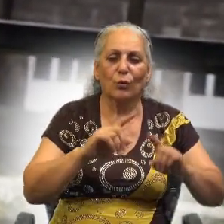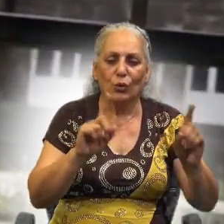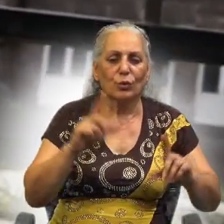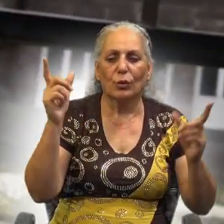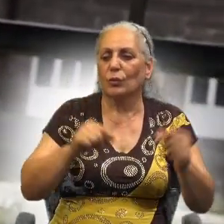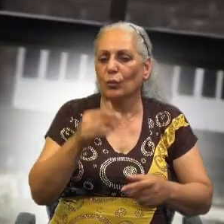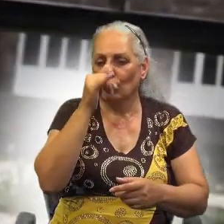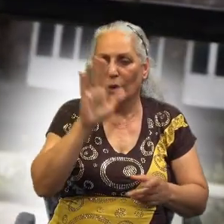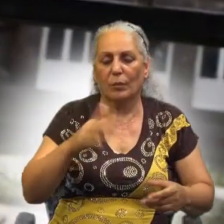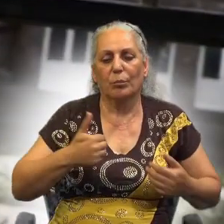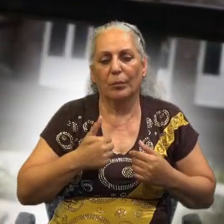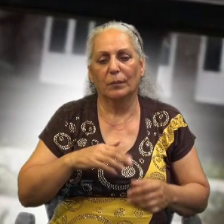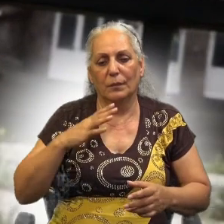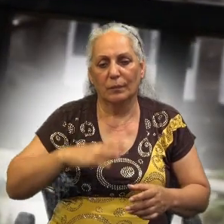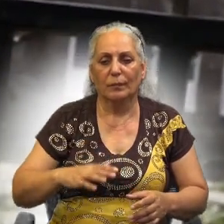անում։